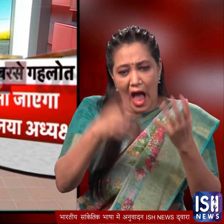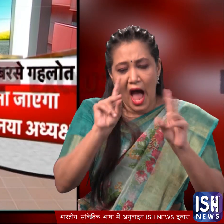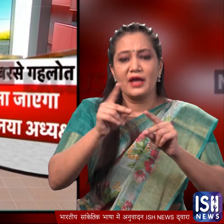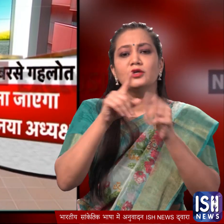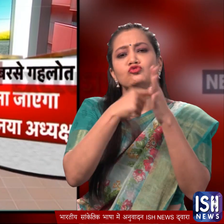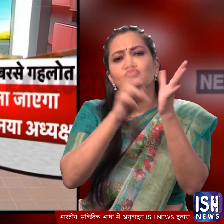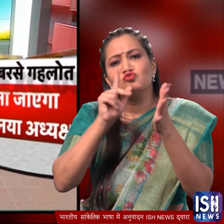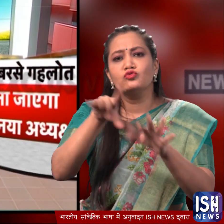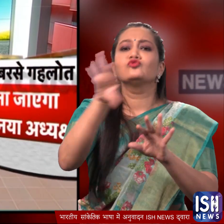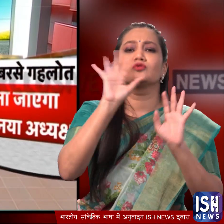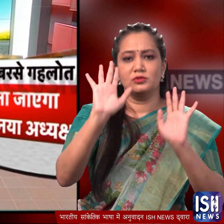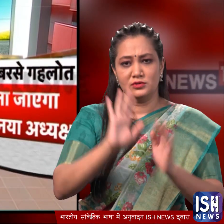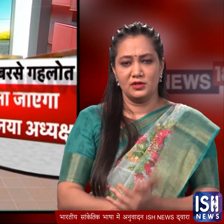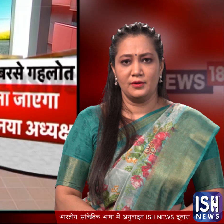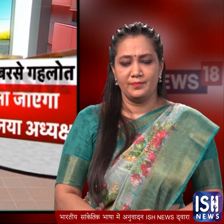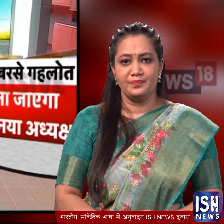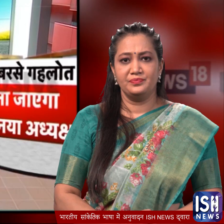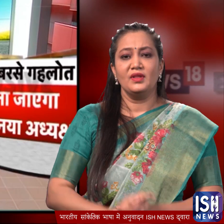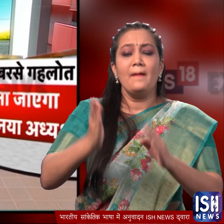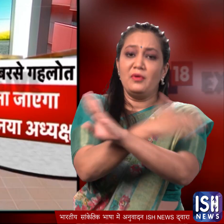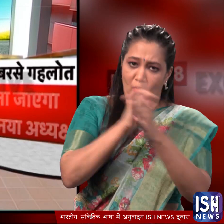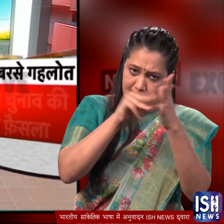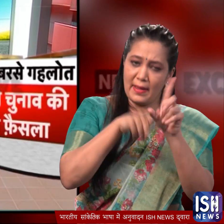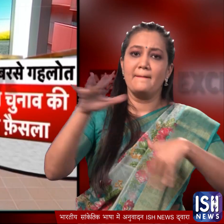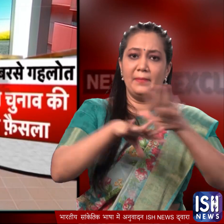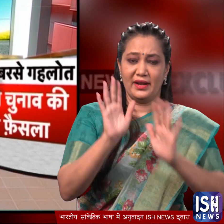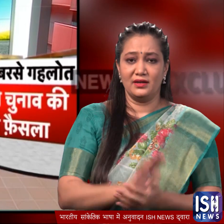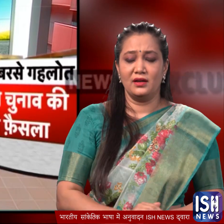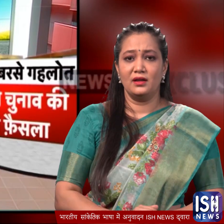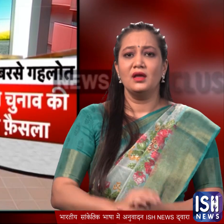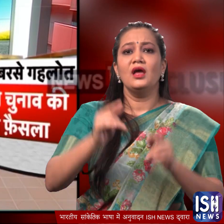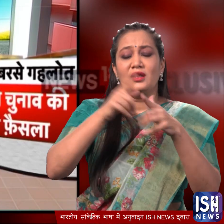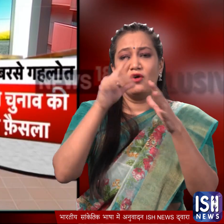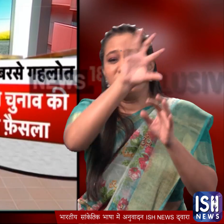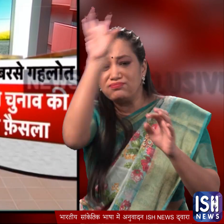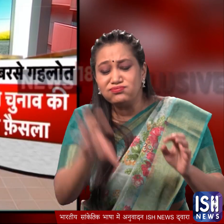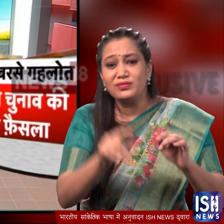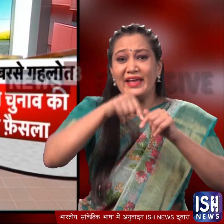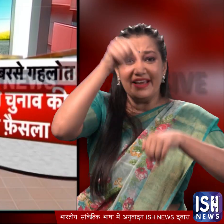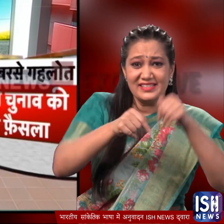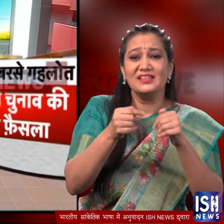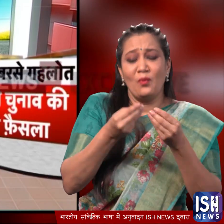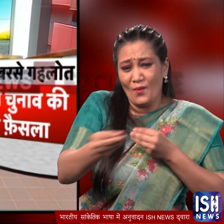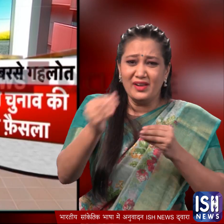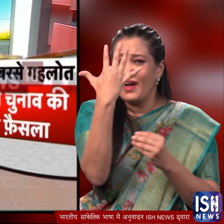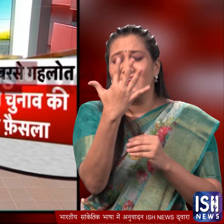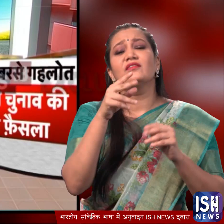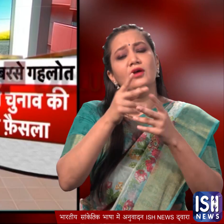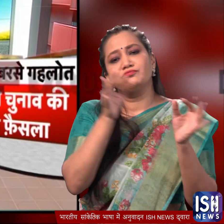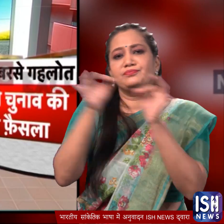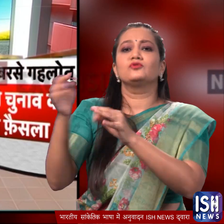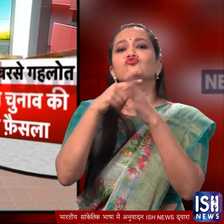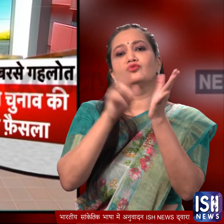का नया अध्यक्ष जून तक चुन लिया जाएगा। इससे पहले ये चुनाव मई में होना था, लेकिन 5 राज्यों में होने वाले विधानसभा चुनावों